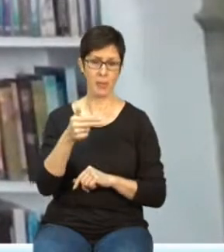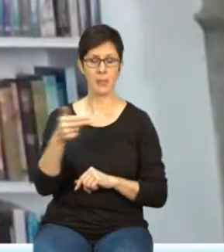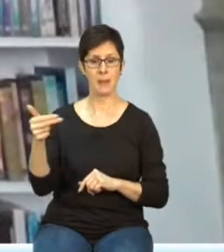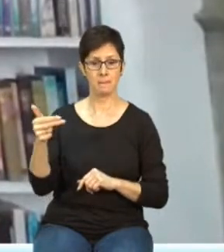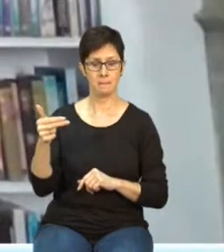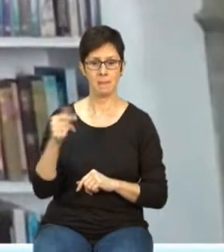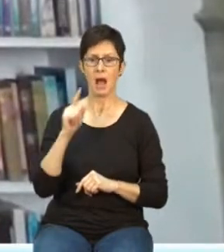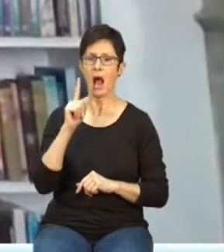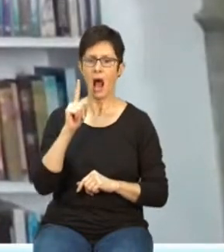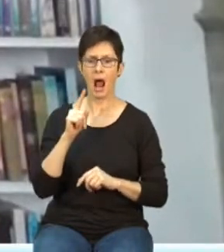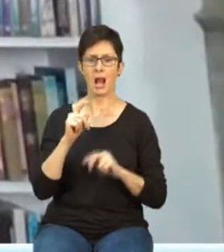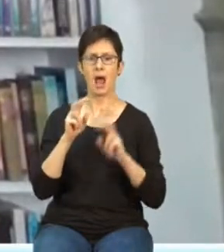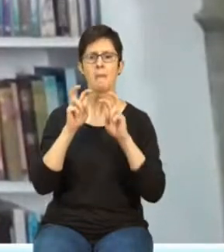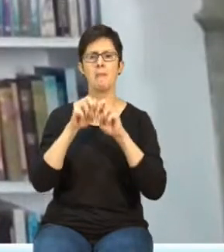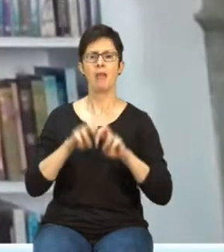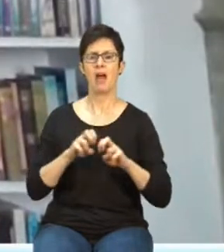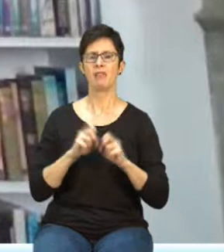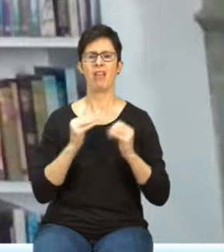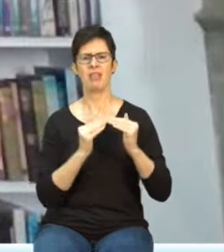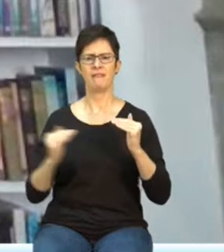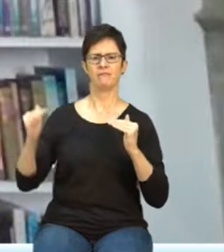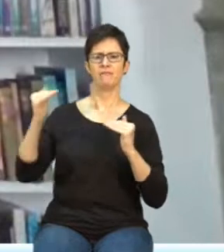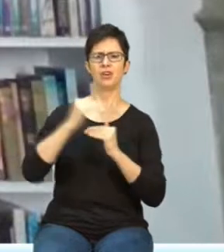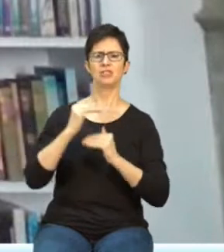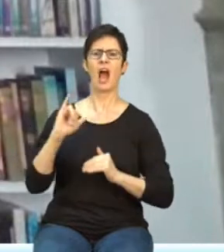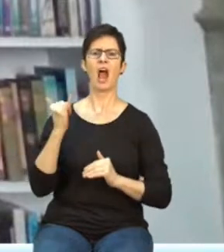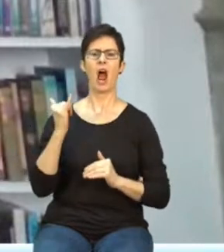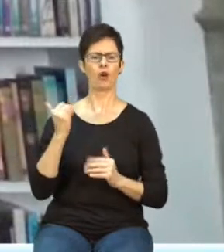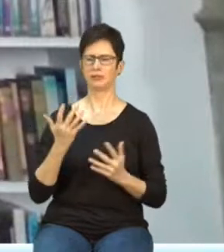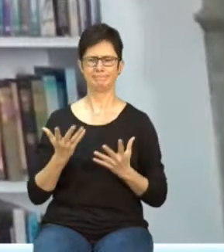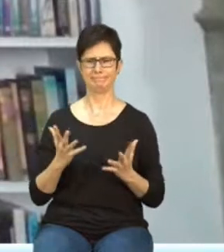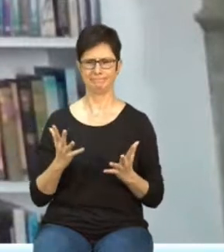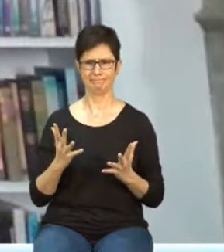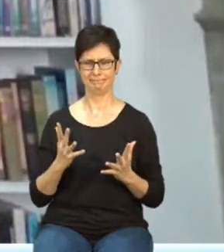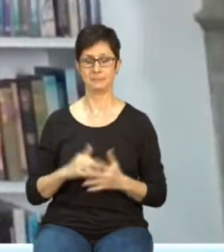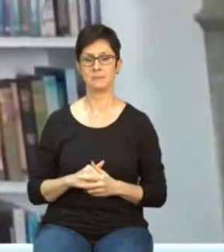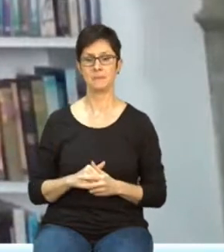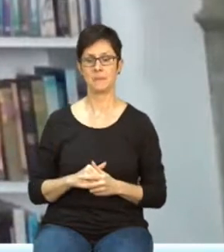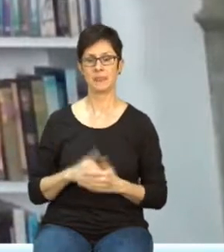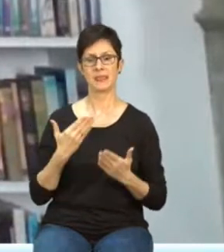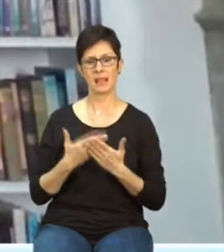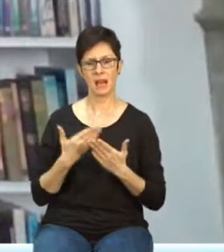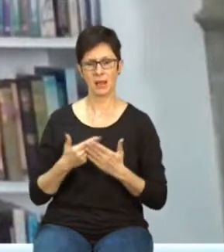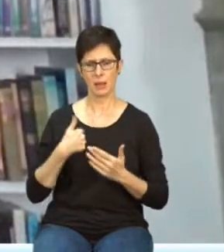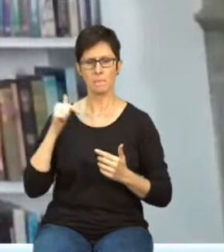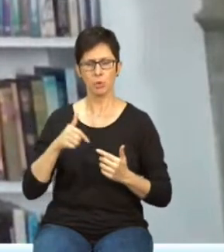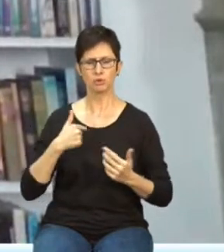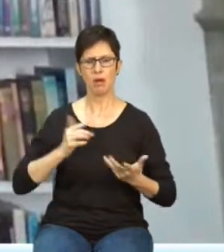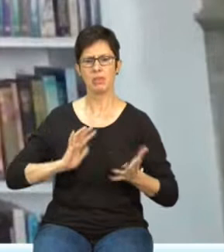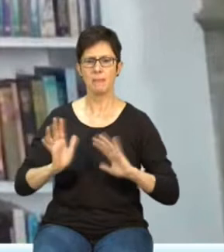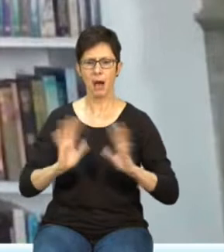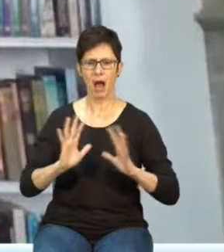nie są to badania najwyższej jakości można powiedzieć a zatem musimy zadbać o